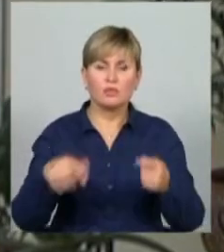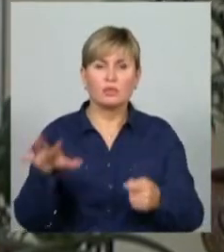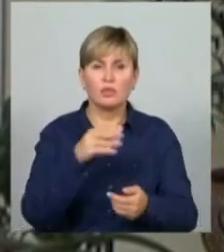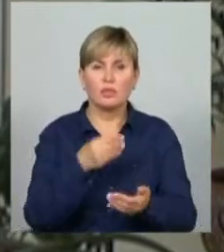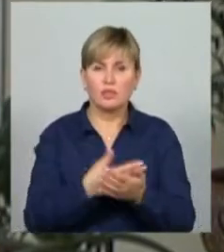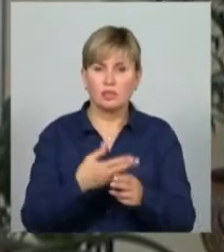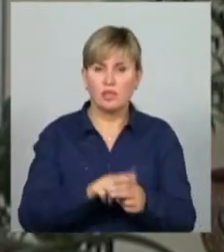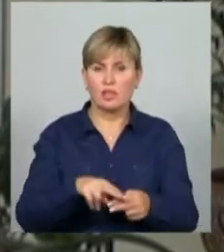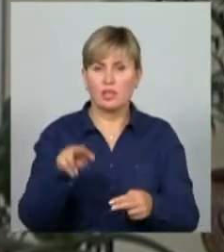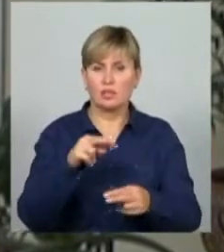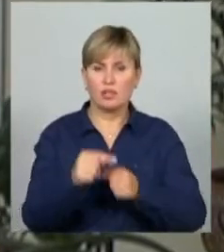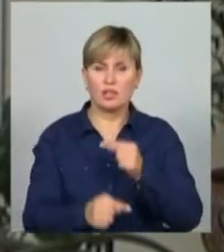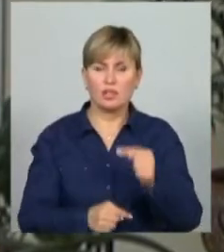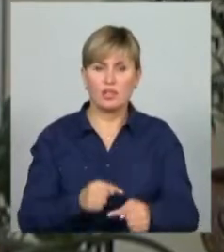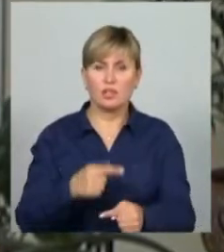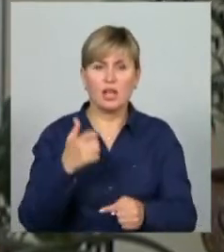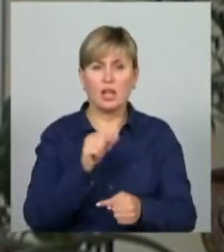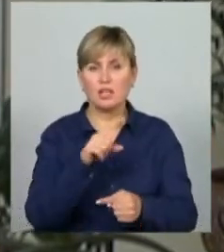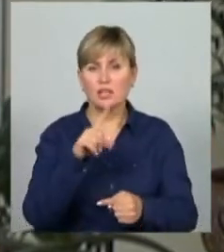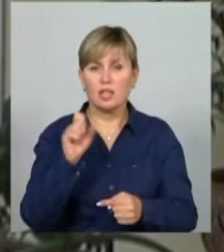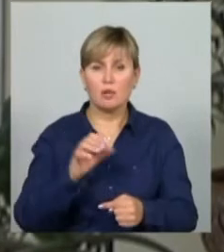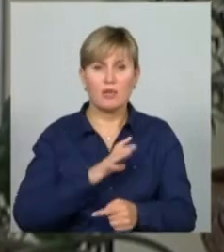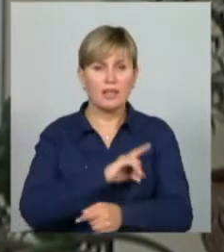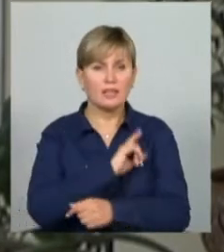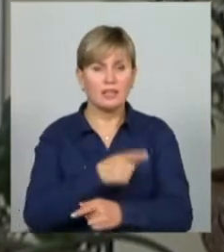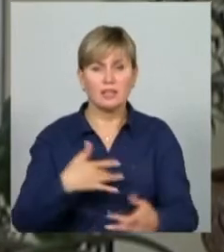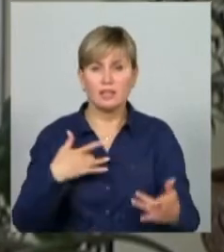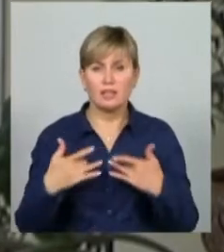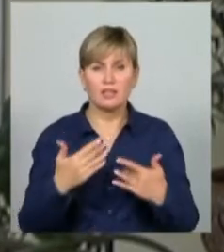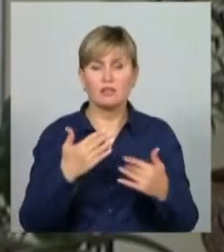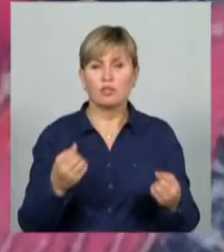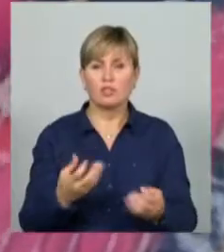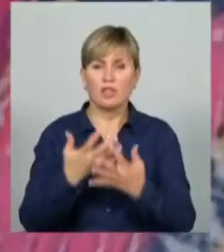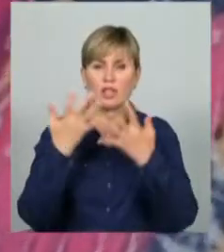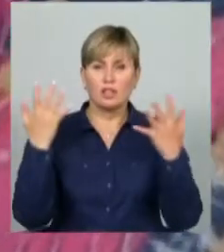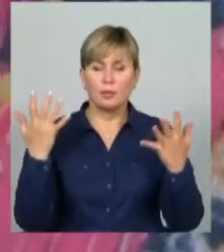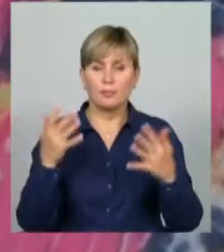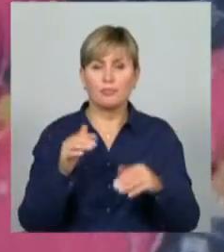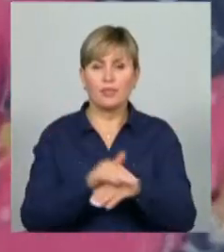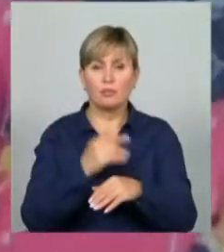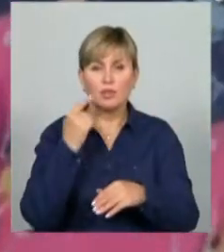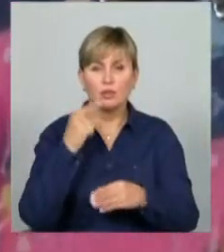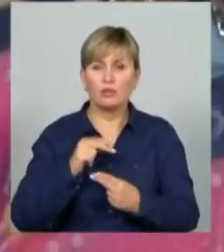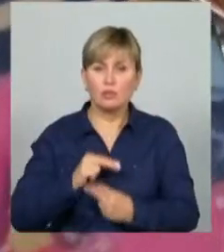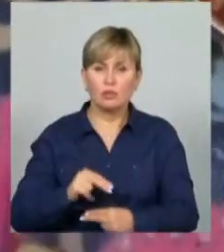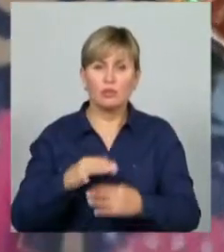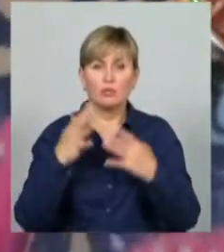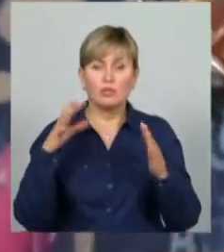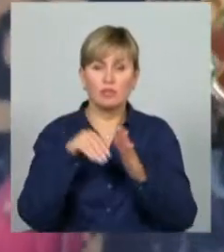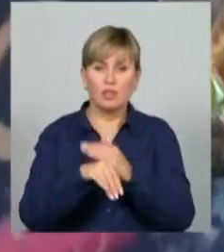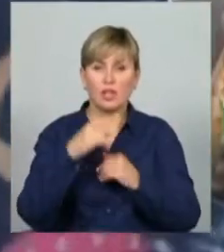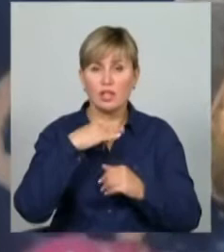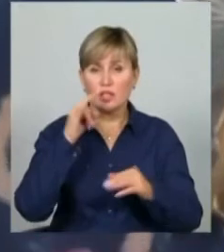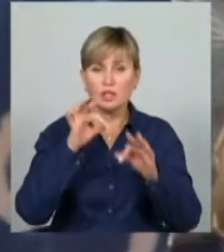ценность этого литературного наследия. Газиза апай была силой театра, его светом. За добросовестный труд и большой вклад в